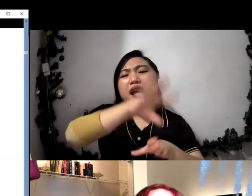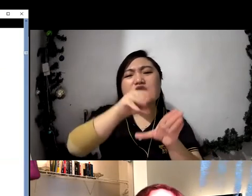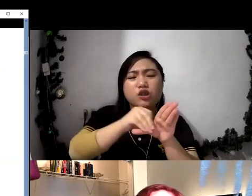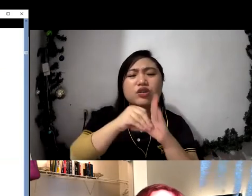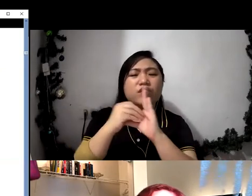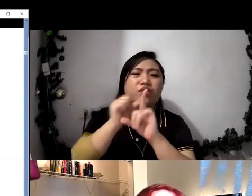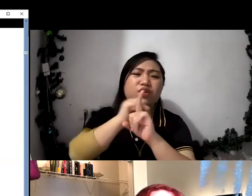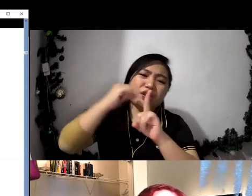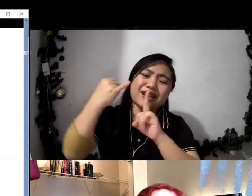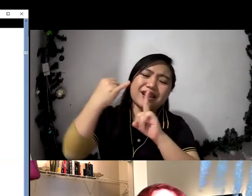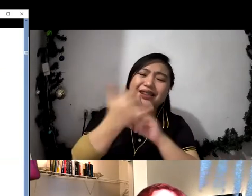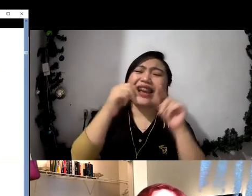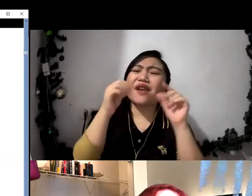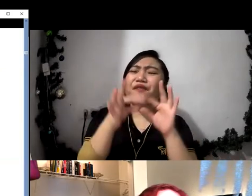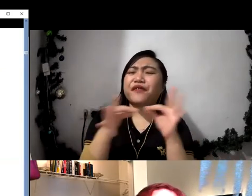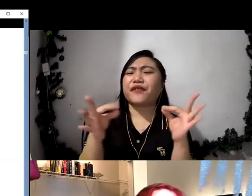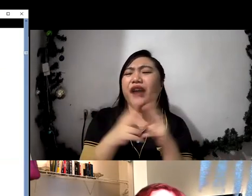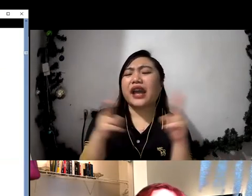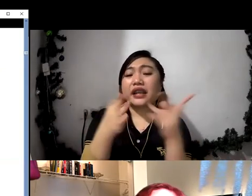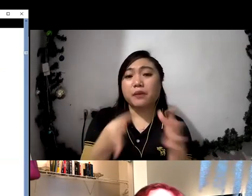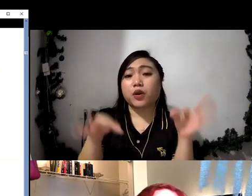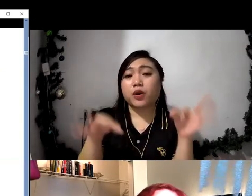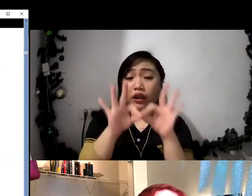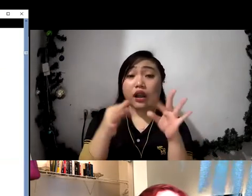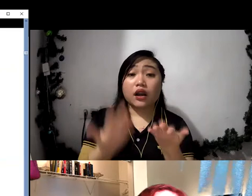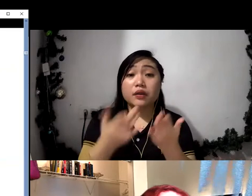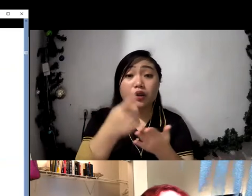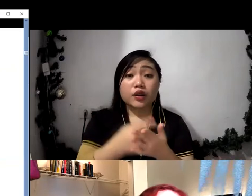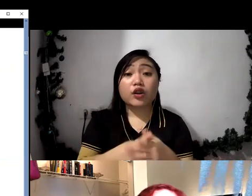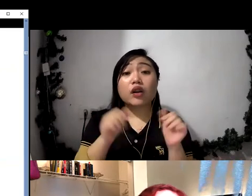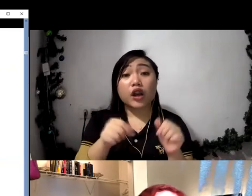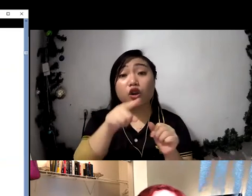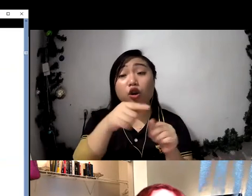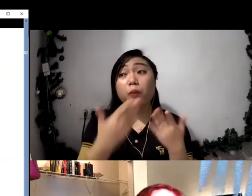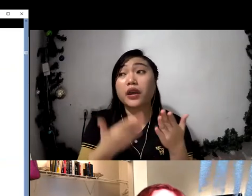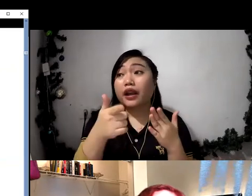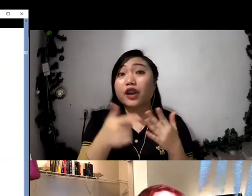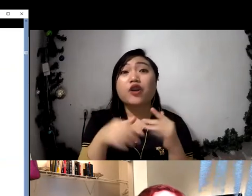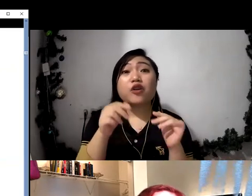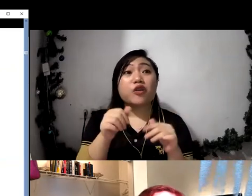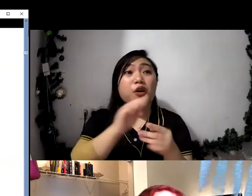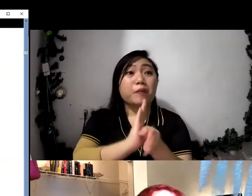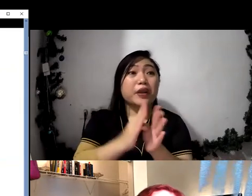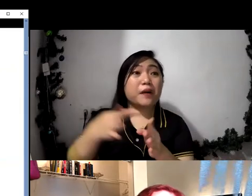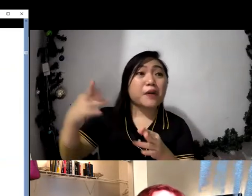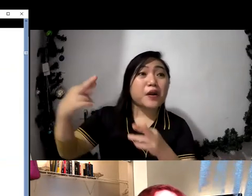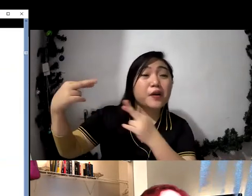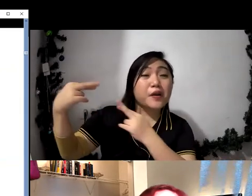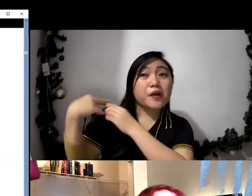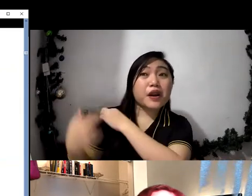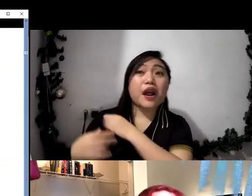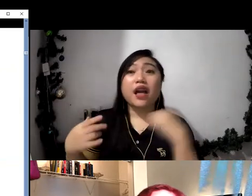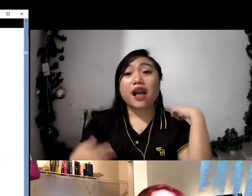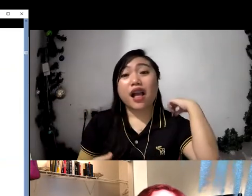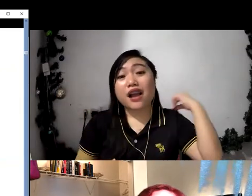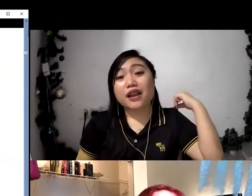At tayo, kung kayo ay, you know, nabigyan ng pagkakataon, maging God focal point system or representative, dapat boses natin sila kung hindi natin